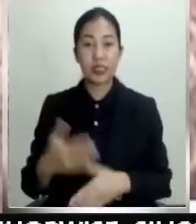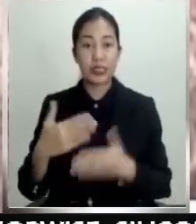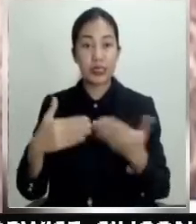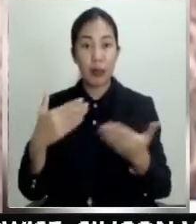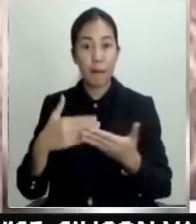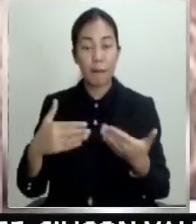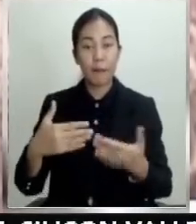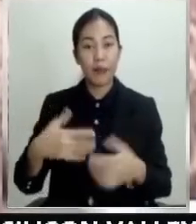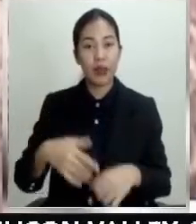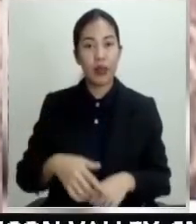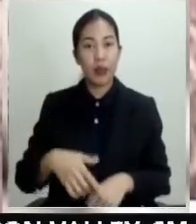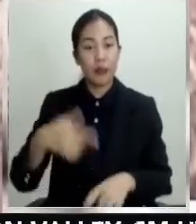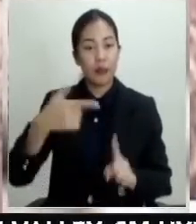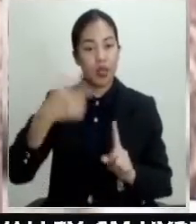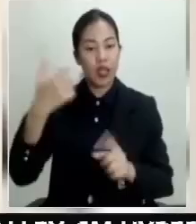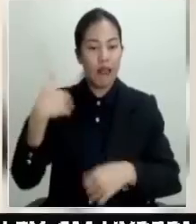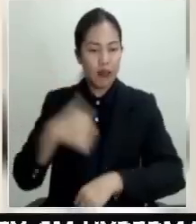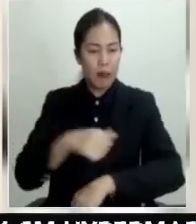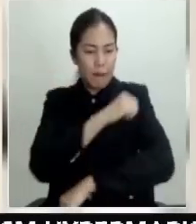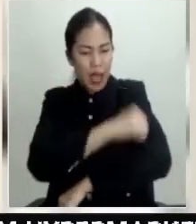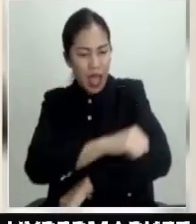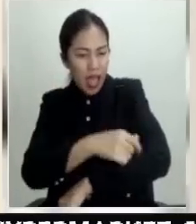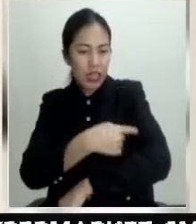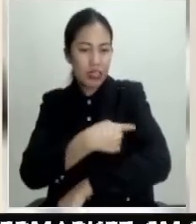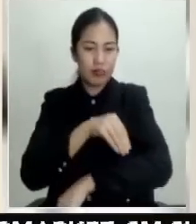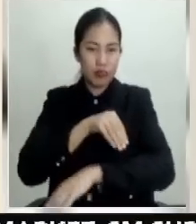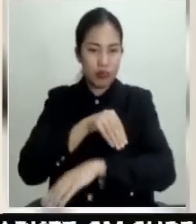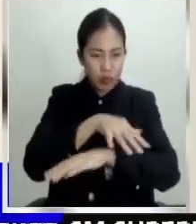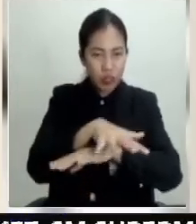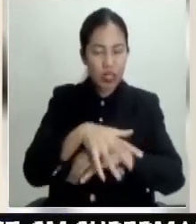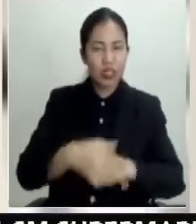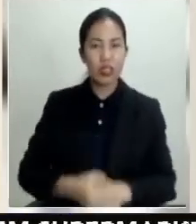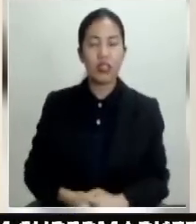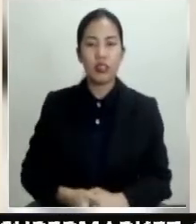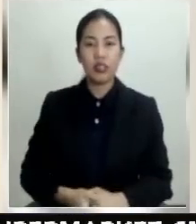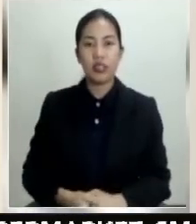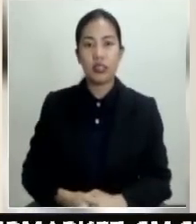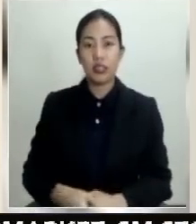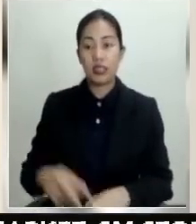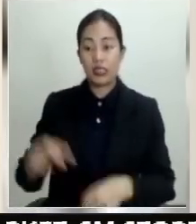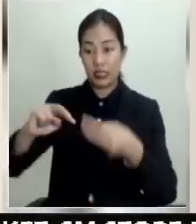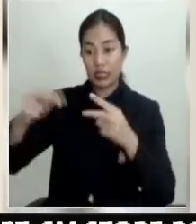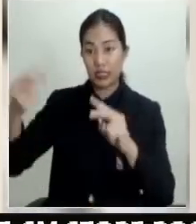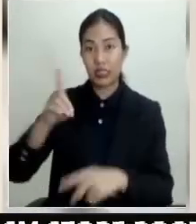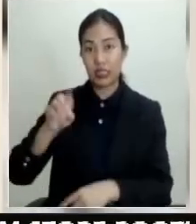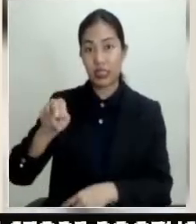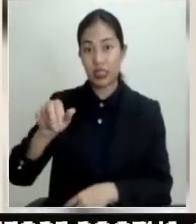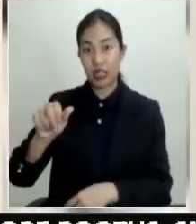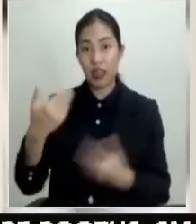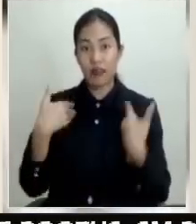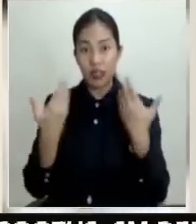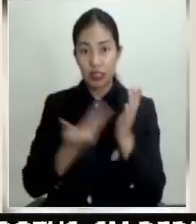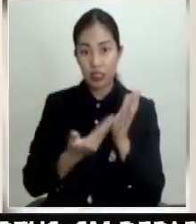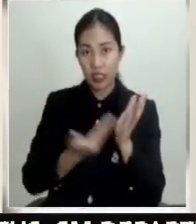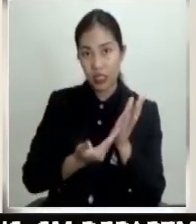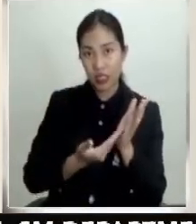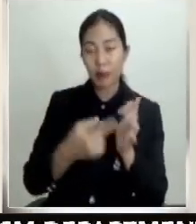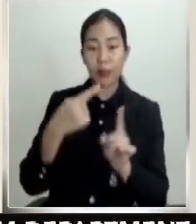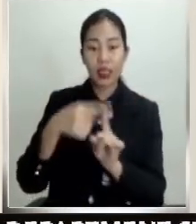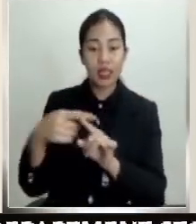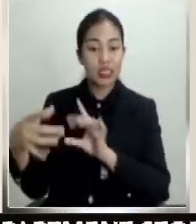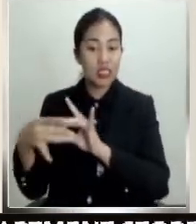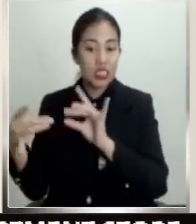sustained the gunshot wounds also. Yung DNA yan, makapakita, may ibang ebidensya bukod sa mga salita. Kahit sabihin nilang hindi